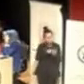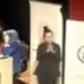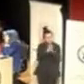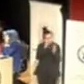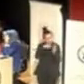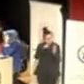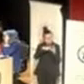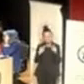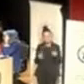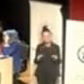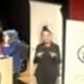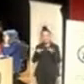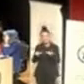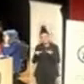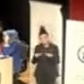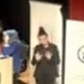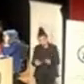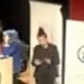zaten.